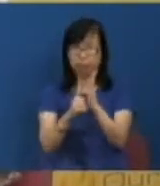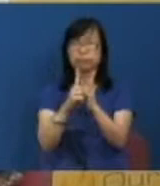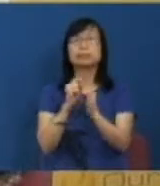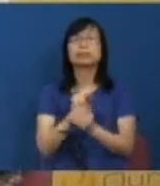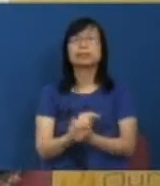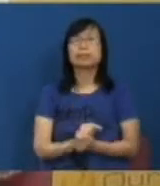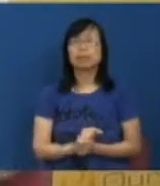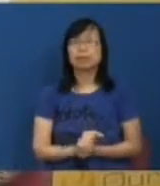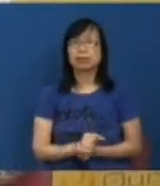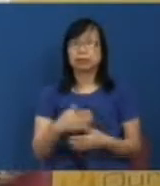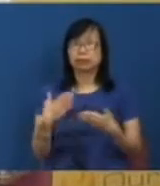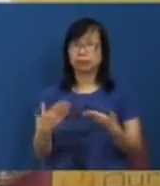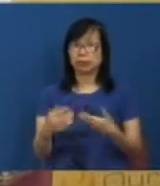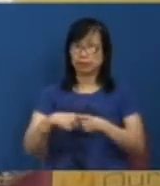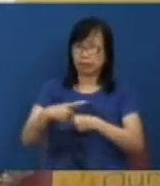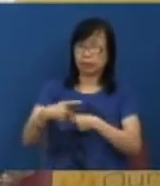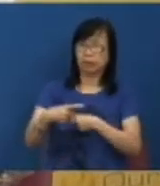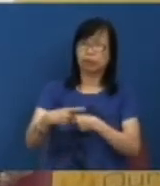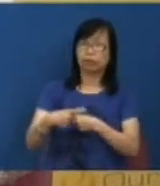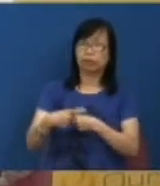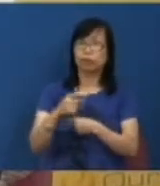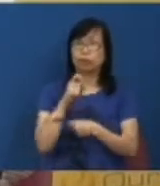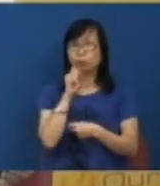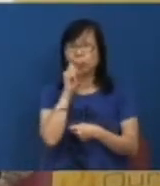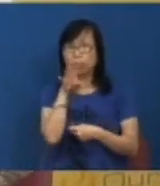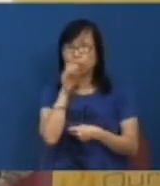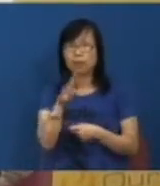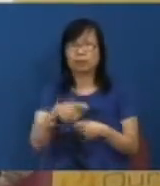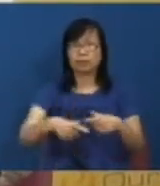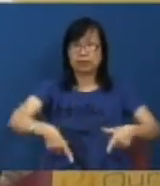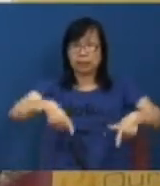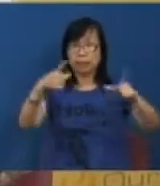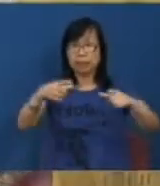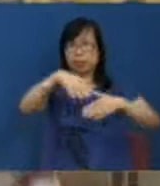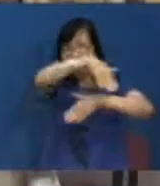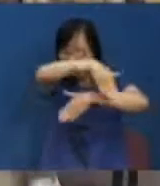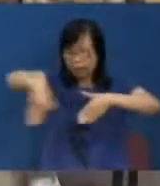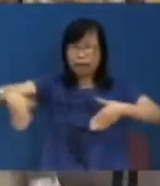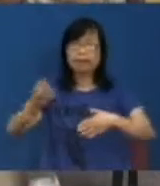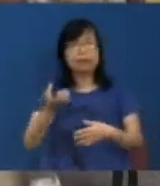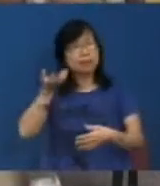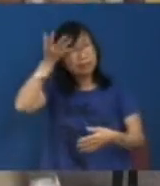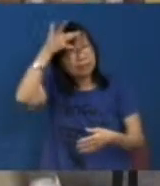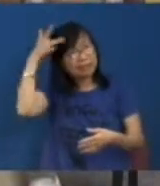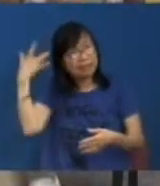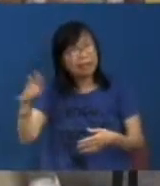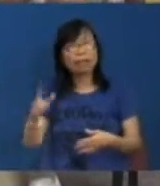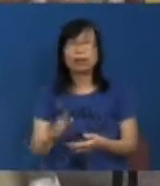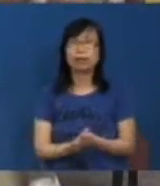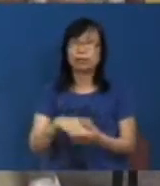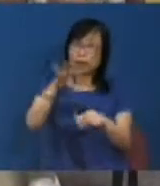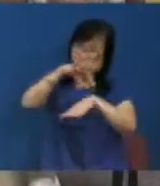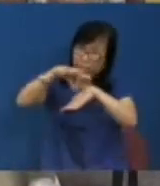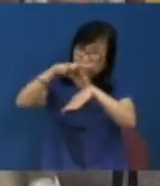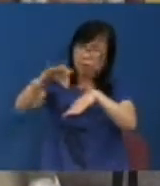咗咧，其實呢個就係其中一個用一啲植物去隔熱而導致我哋可以節省能源嘅一個方法啦。